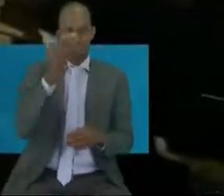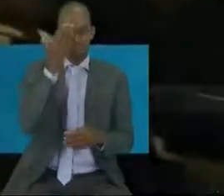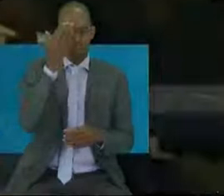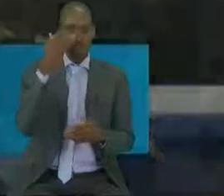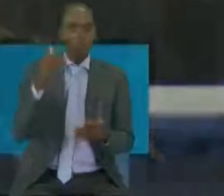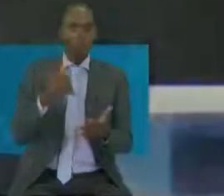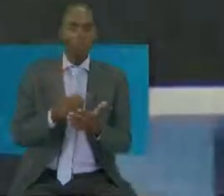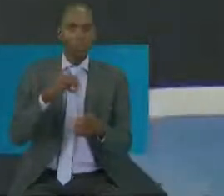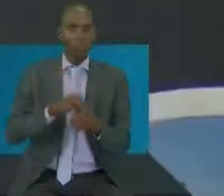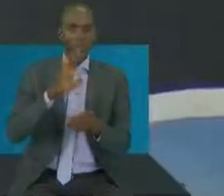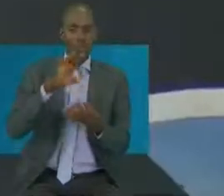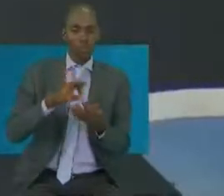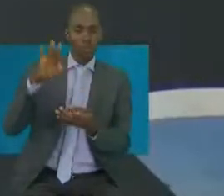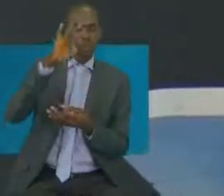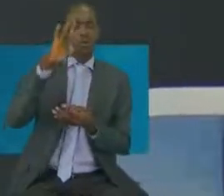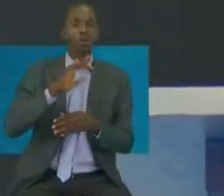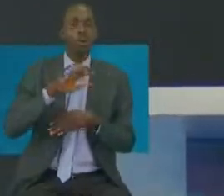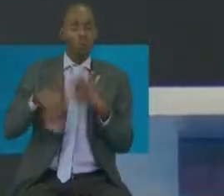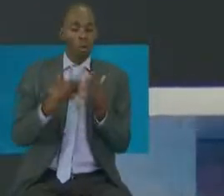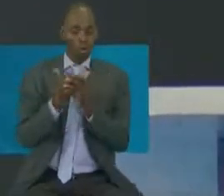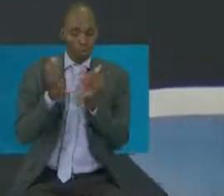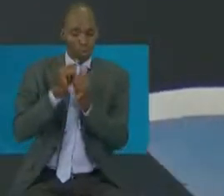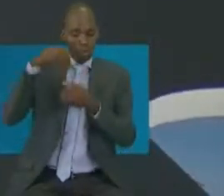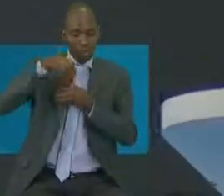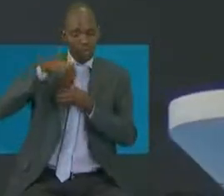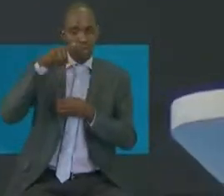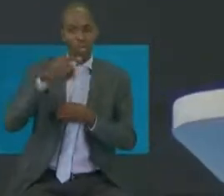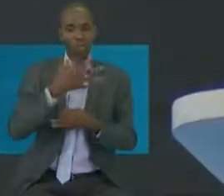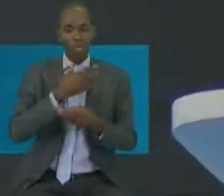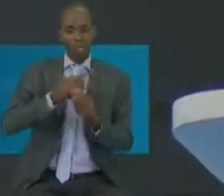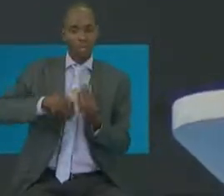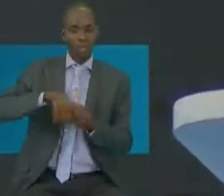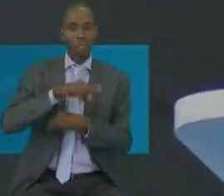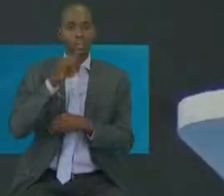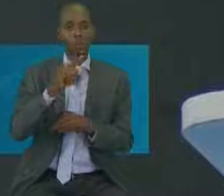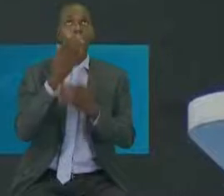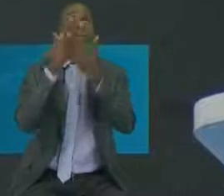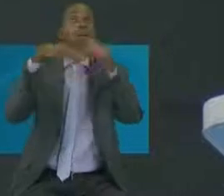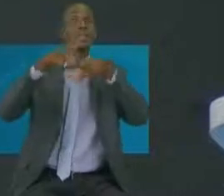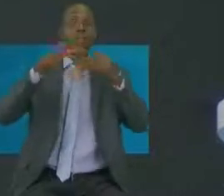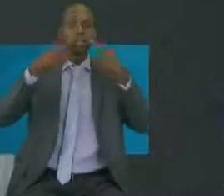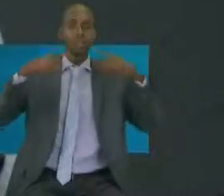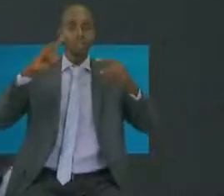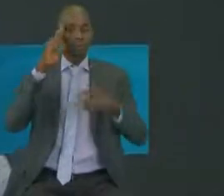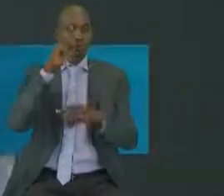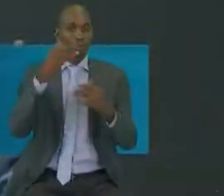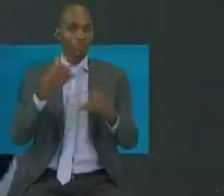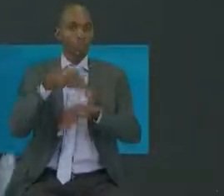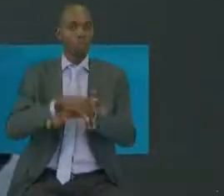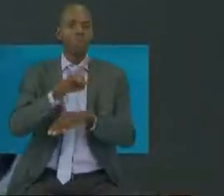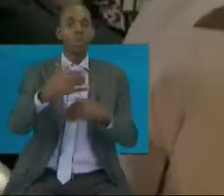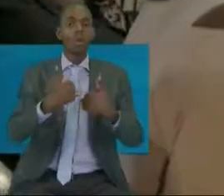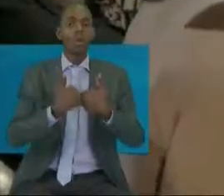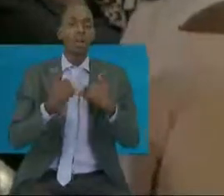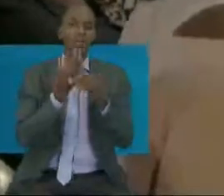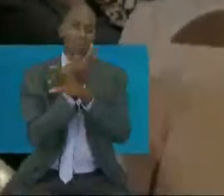la sentir dans ton esprit. Tout en toi, tout autour de toi, le ciel déclare pour toi ce soir, tu